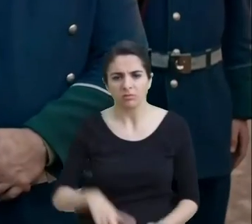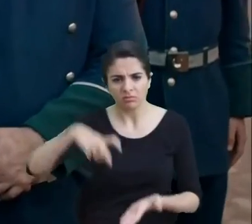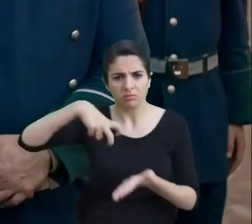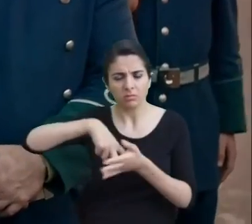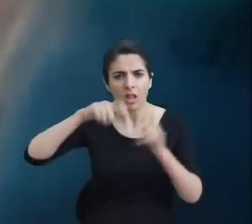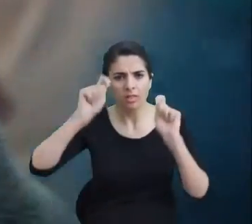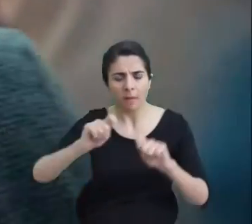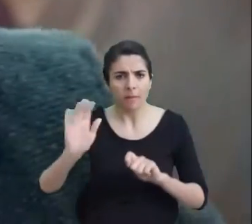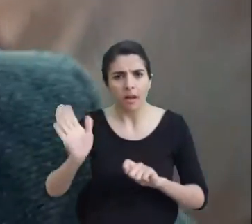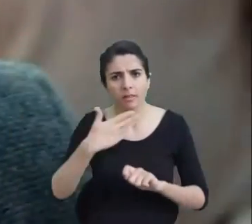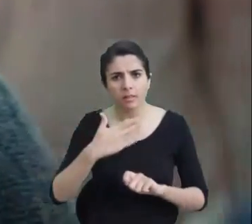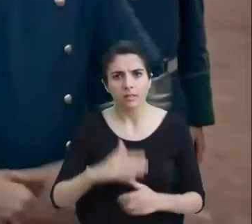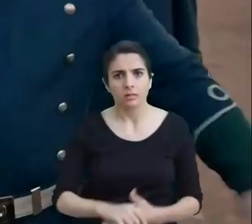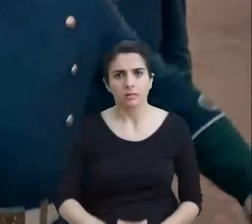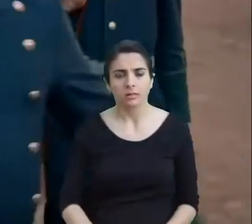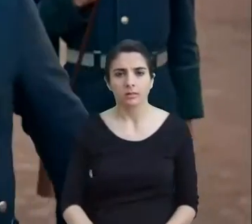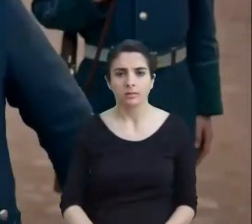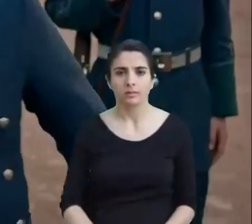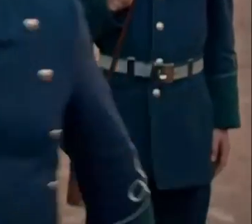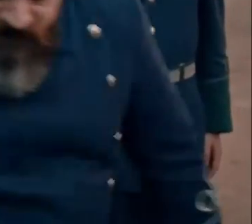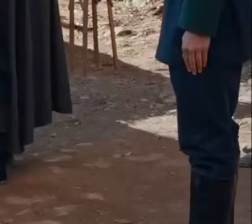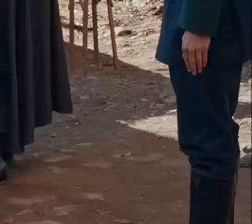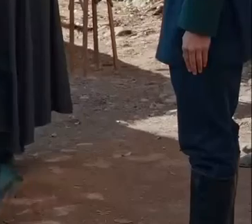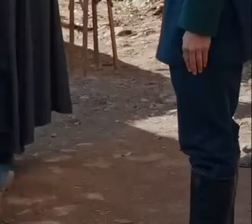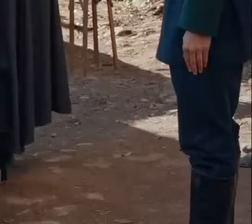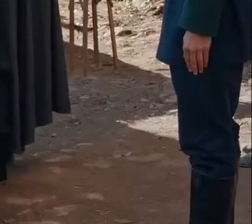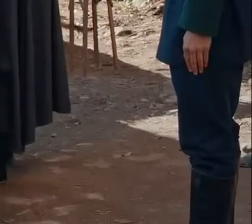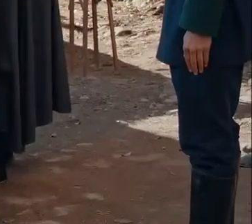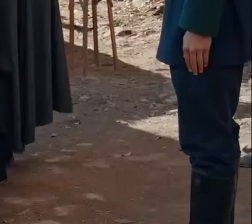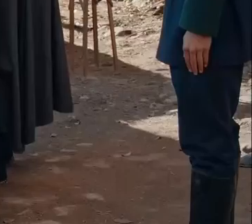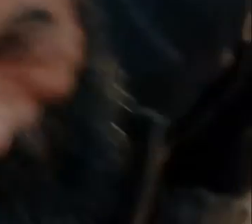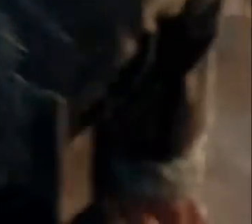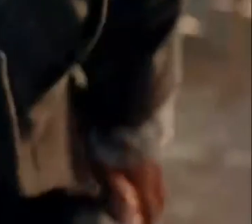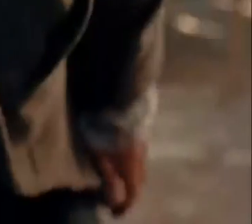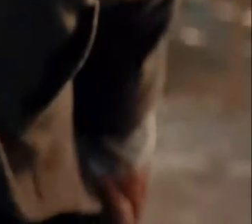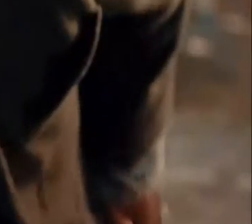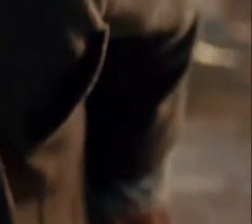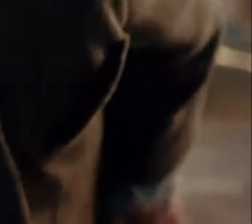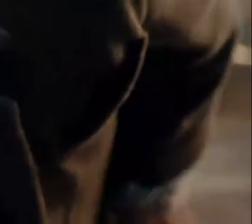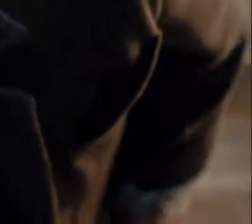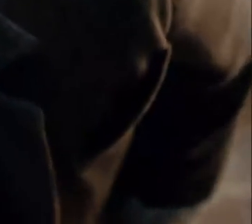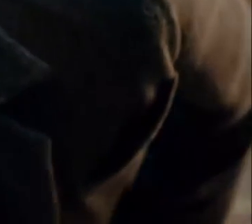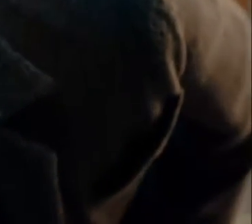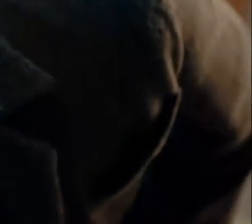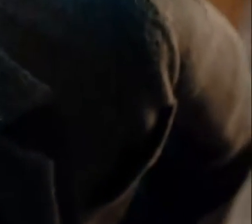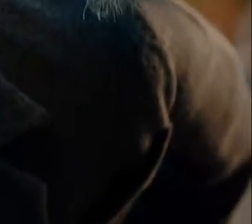Dizlerinin üzerine çök. O belki direnecekti ama Hasan bir hamlede ensesinden itip emekler pozisyona